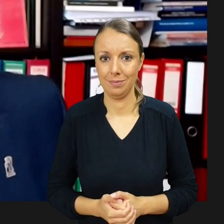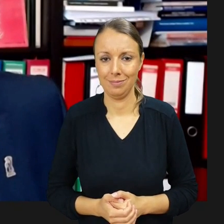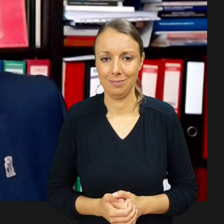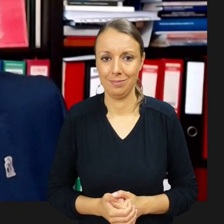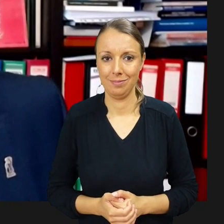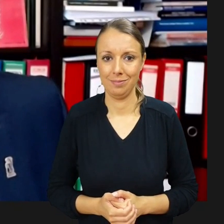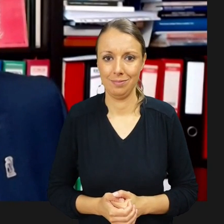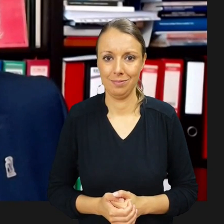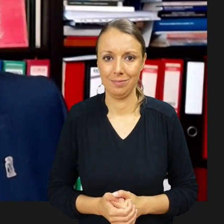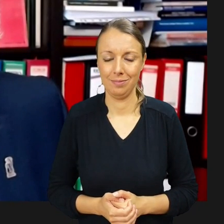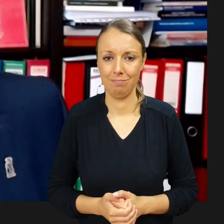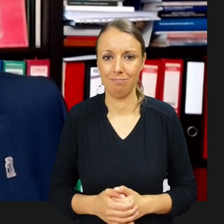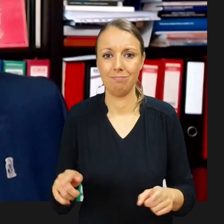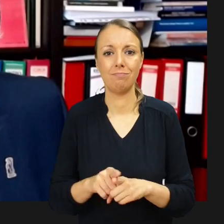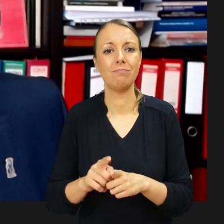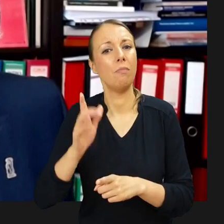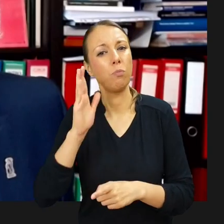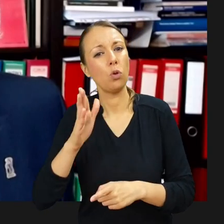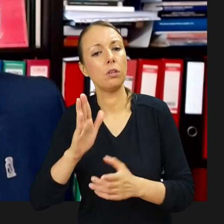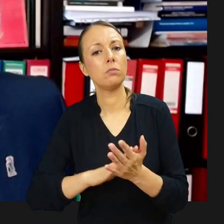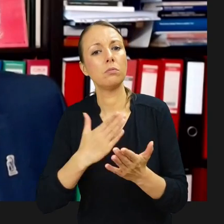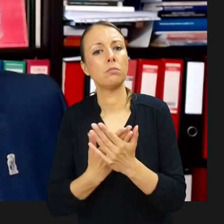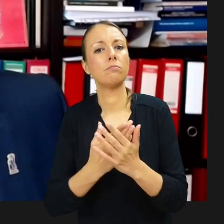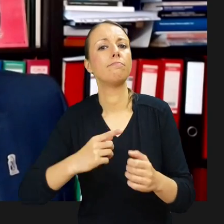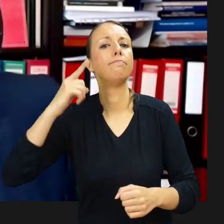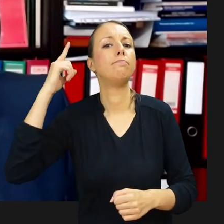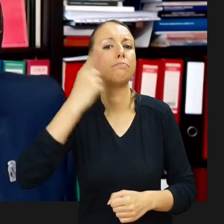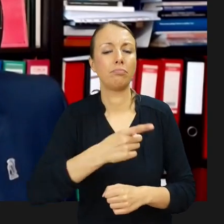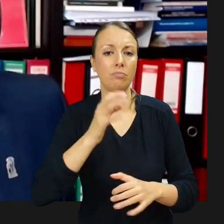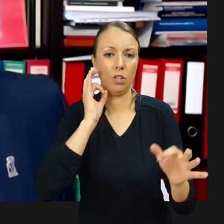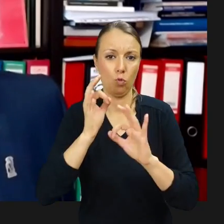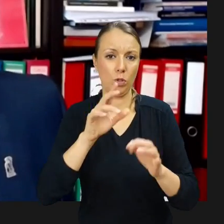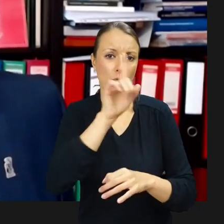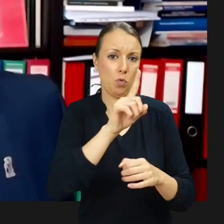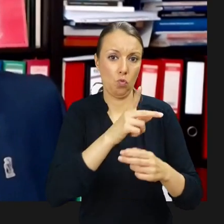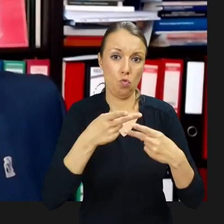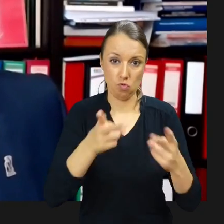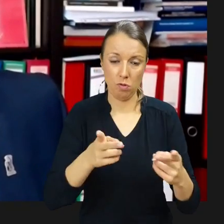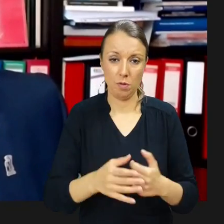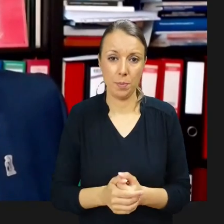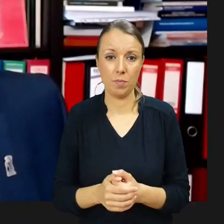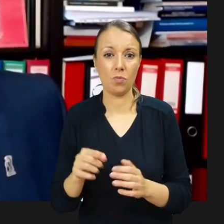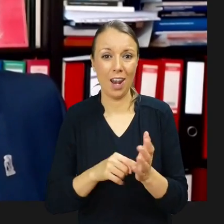czy później, jeżeli chodzi o nakazanie udostępnienia informacji publicznej, w kontekście egzekucji